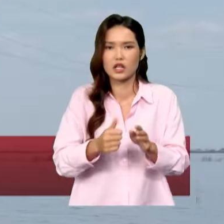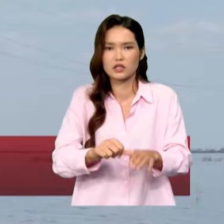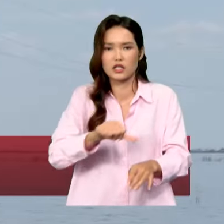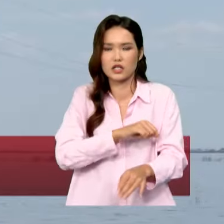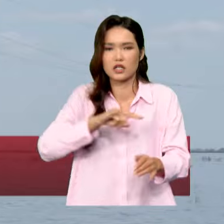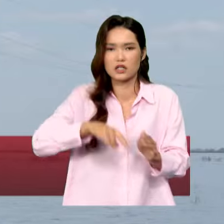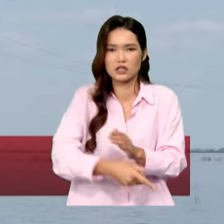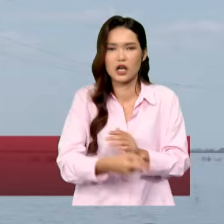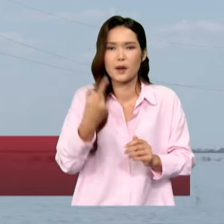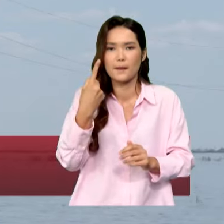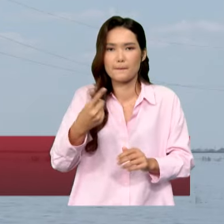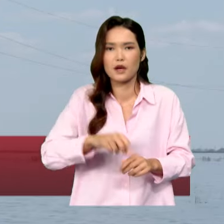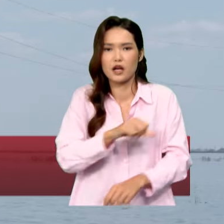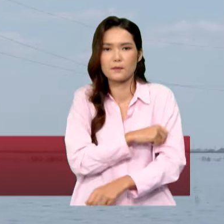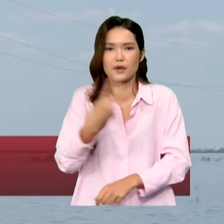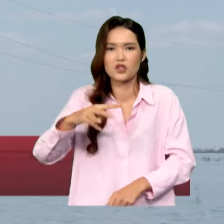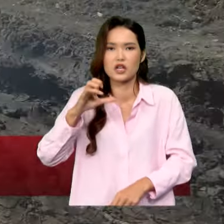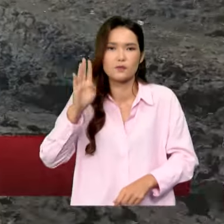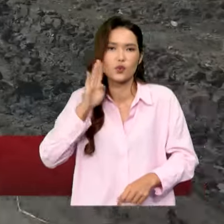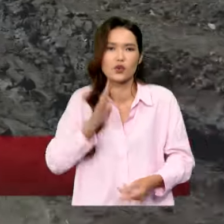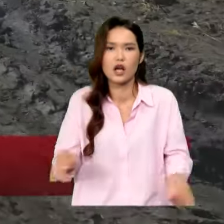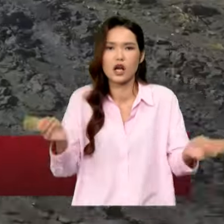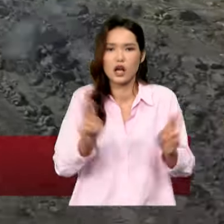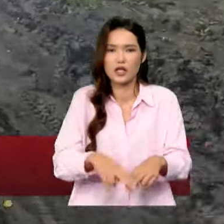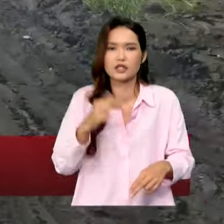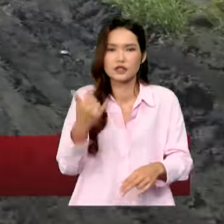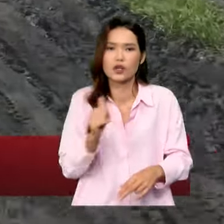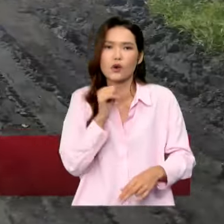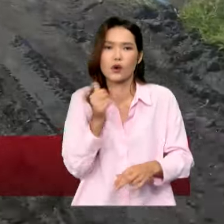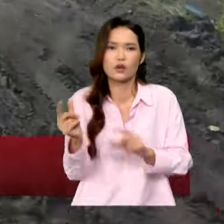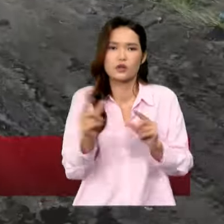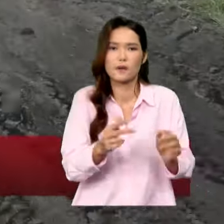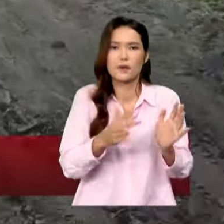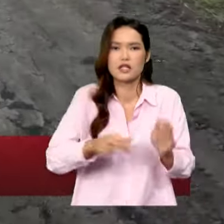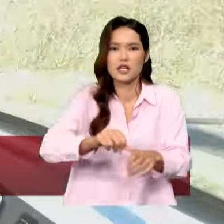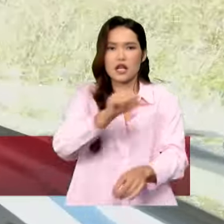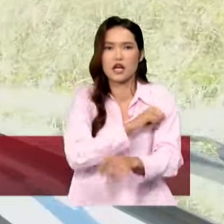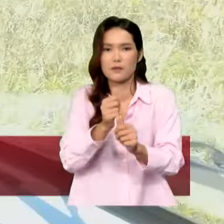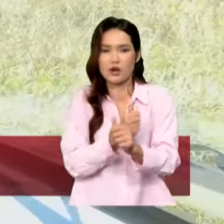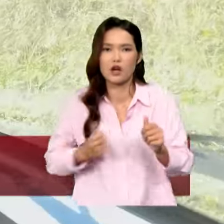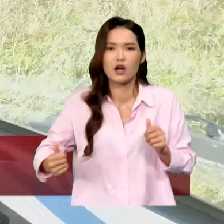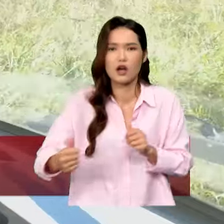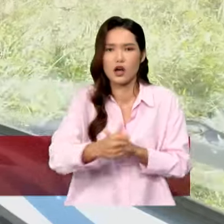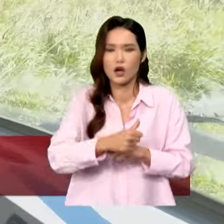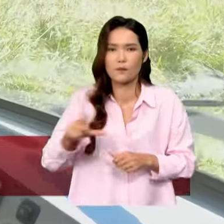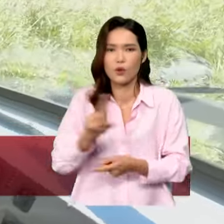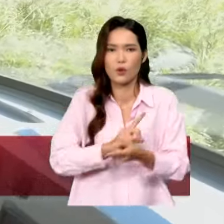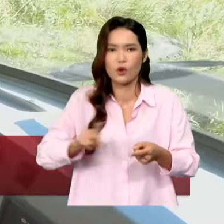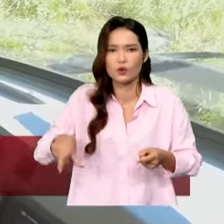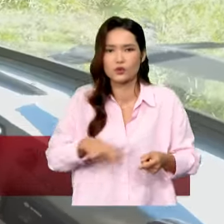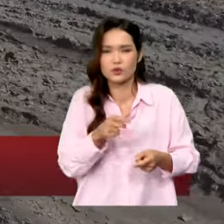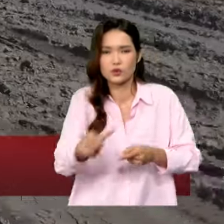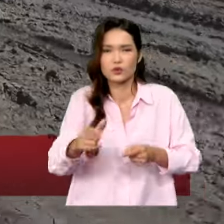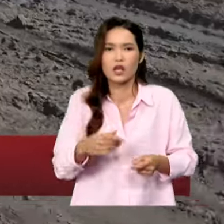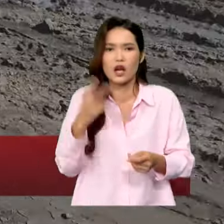тереңдігі 1 метр 20 сантиметр судың астында қалды. Енді Қостанайға қатынау үшін 80 шақырым айналма жолмен, не егістіктегі 20